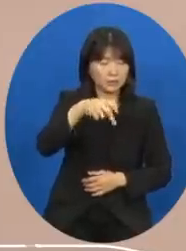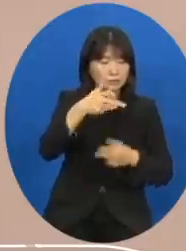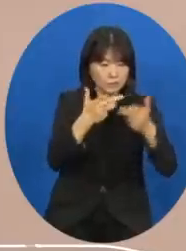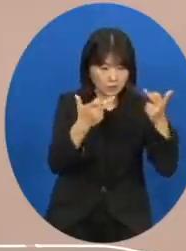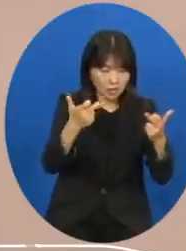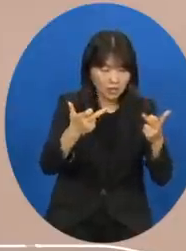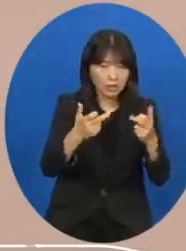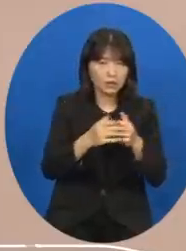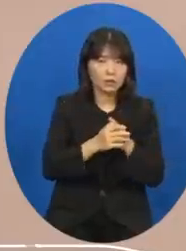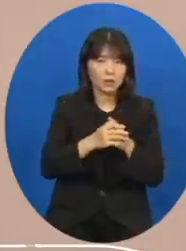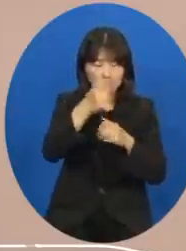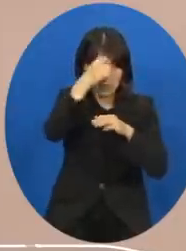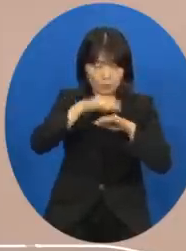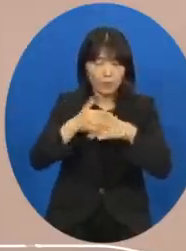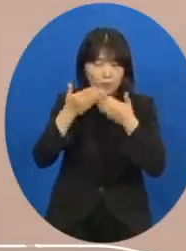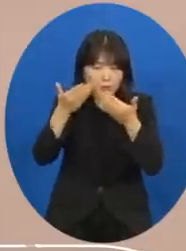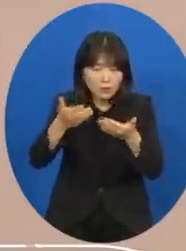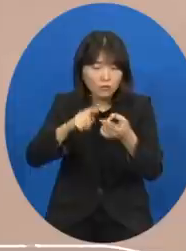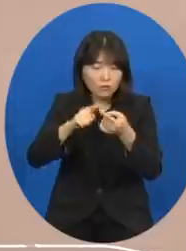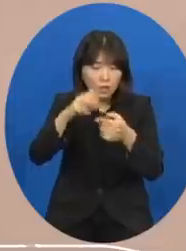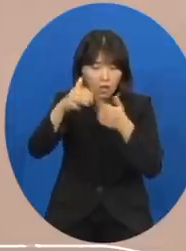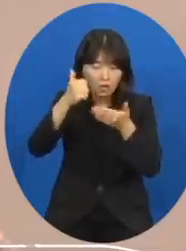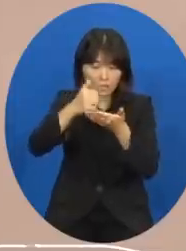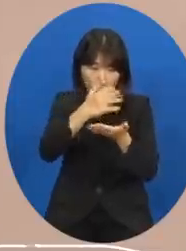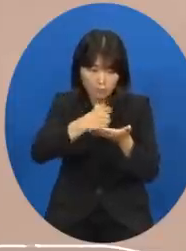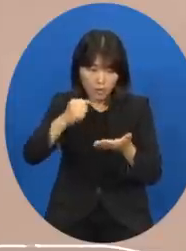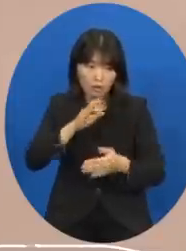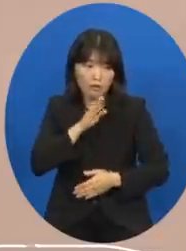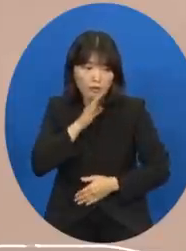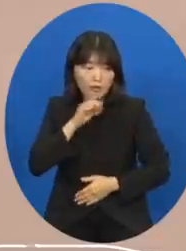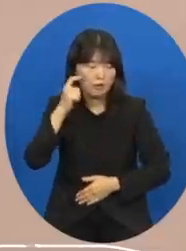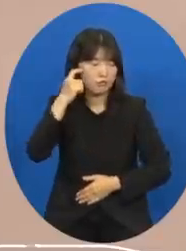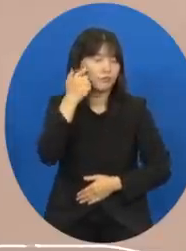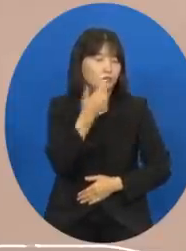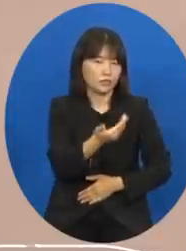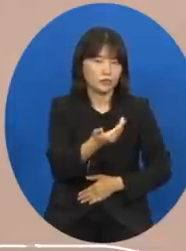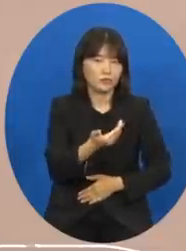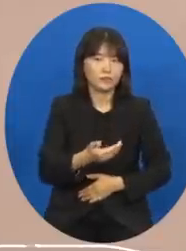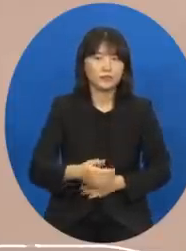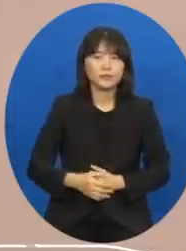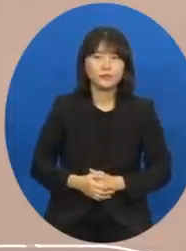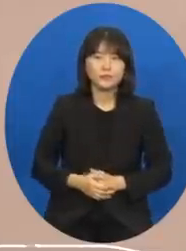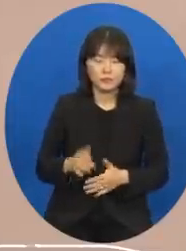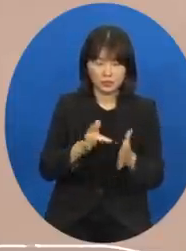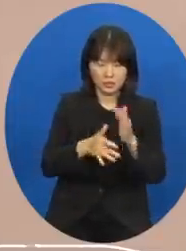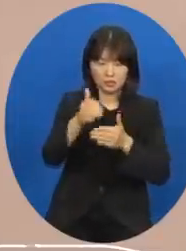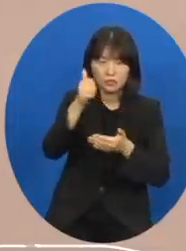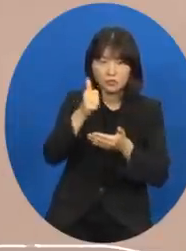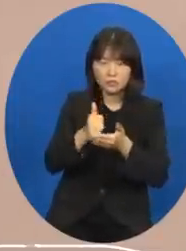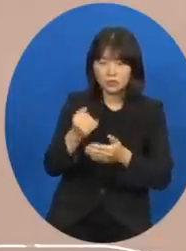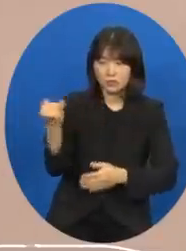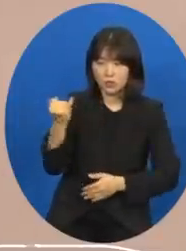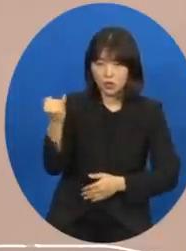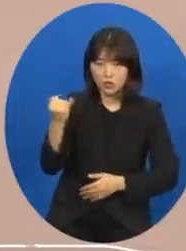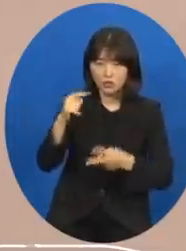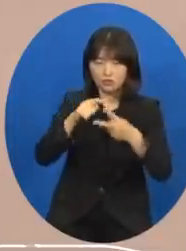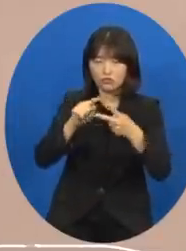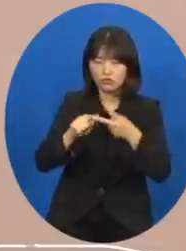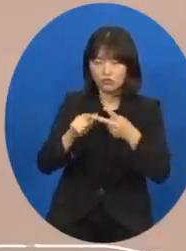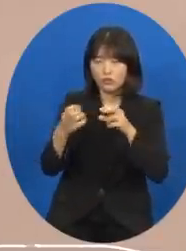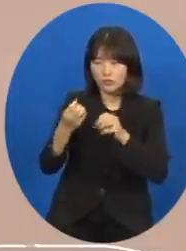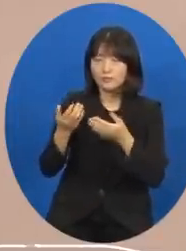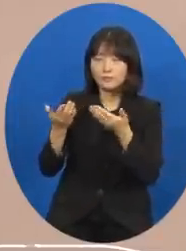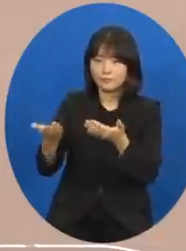예배 드려도 하나님이 받으시나요? 이제 그 질문을 한 거예요. 예수님께서 그 여인에게 두 가지 대답을